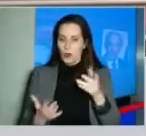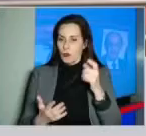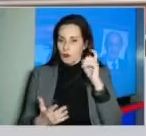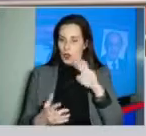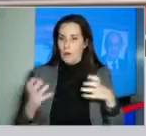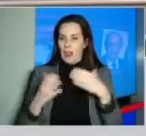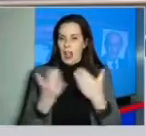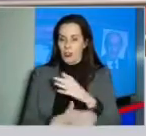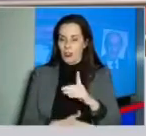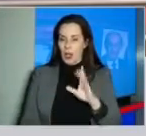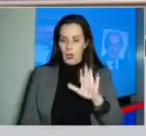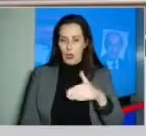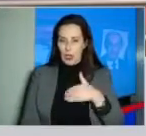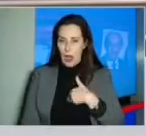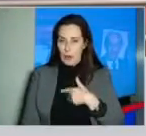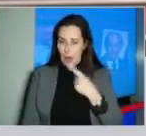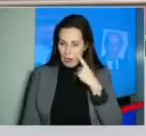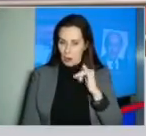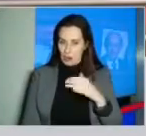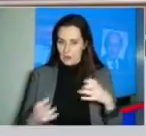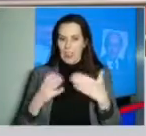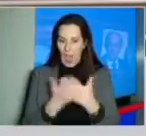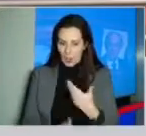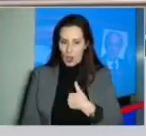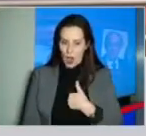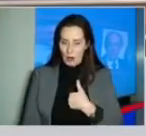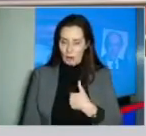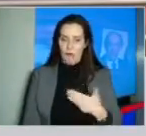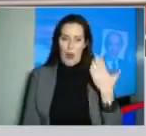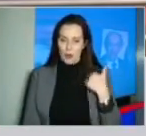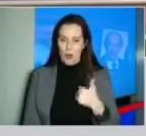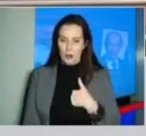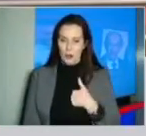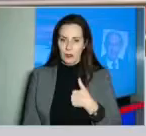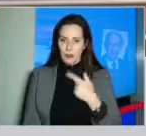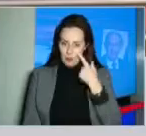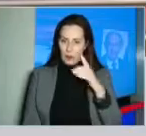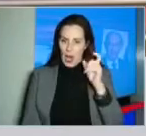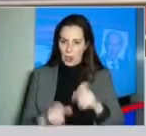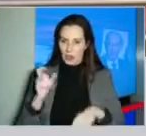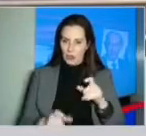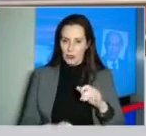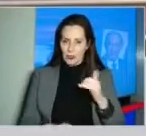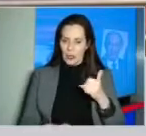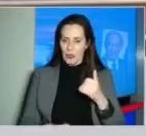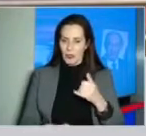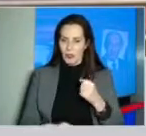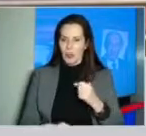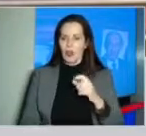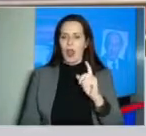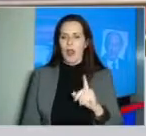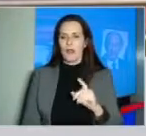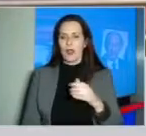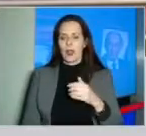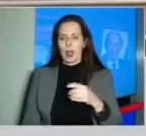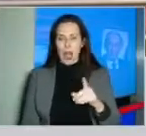מפלגה חדשה. אגב, אנחנו גם חווינו מה זה מפלגה חדשה בקדנציה הקודמת, וראינו איך אנשים... כן הולכים לכיוון החדש, אבל